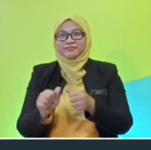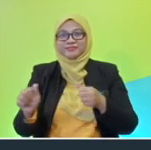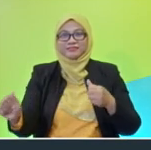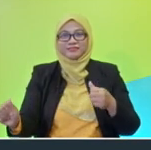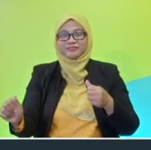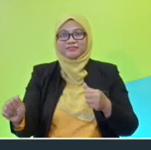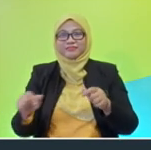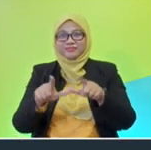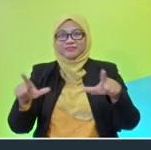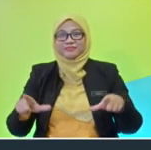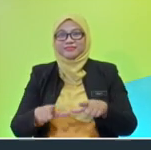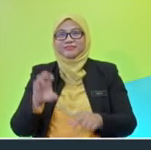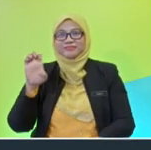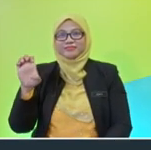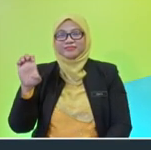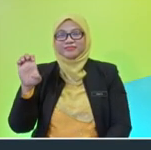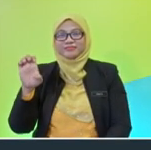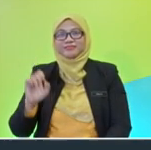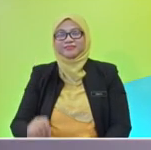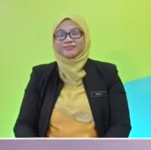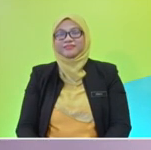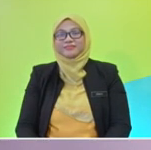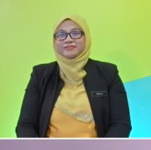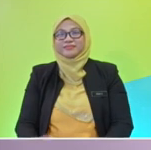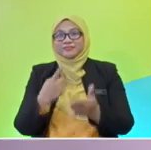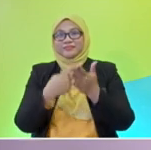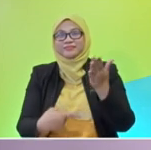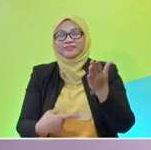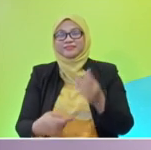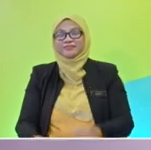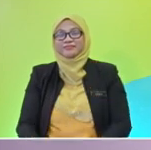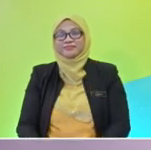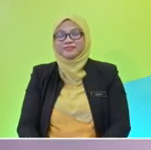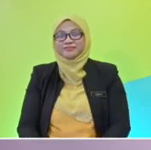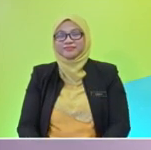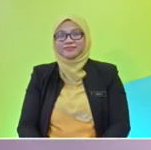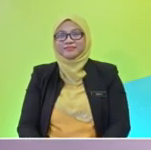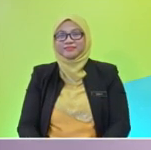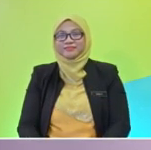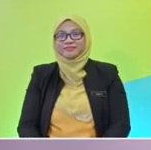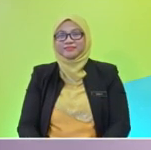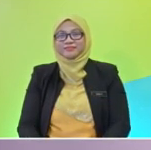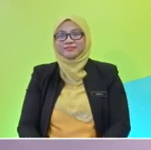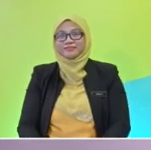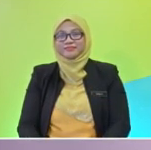ih mungkin sekali lagi Arjuna boleh kongsi karena Arjuna kerajaan yang di lokasi